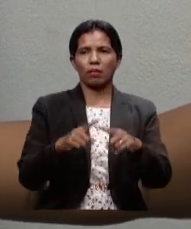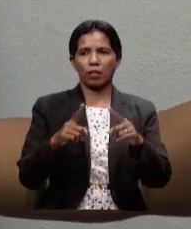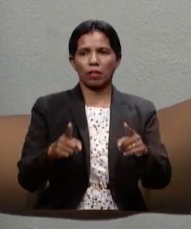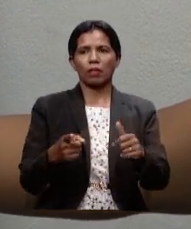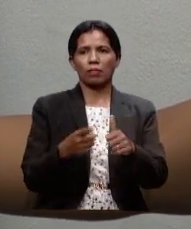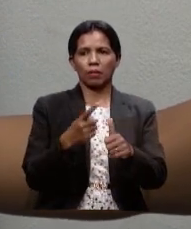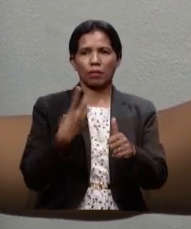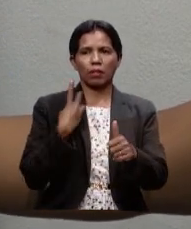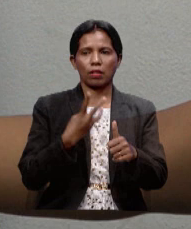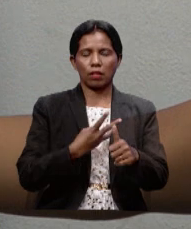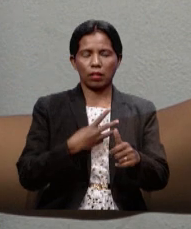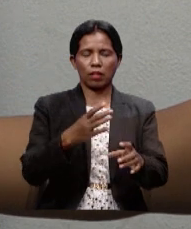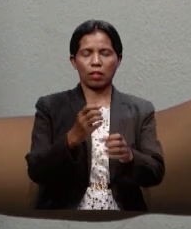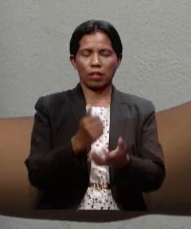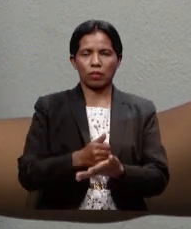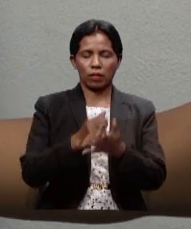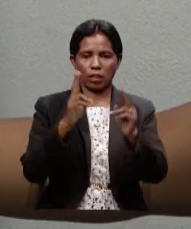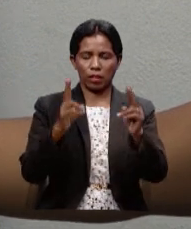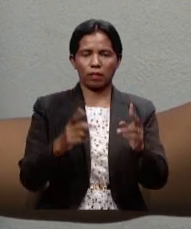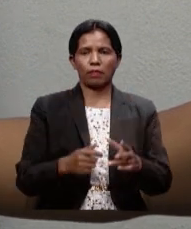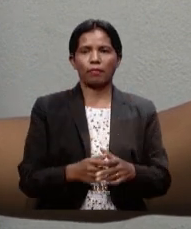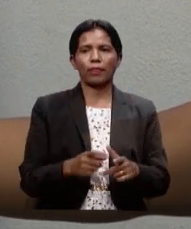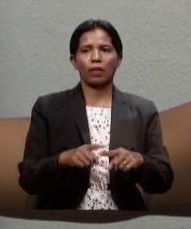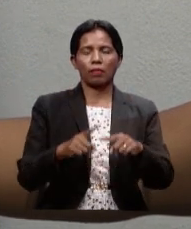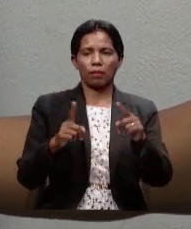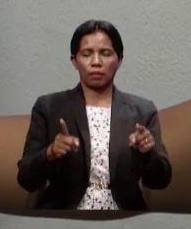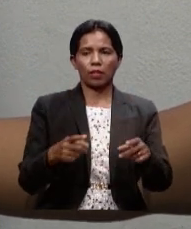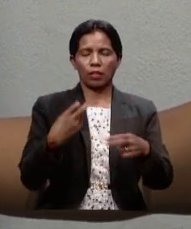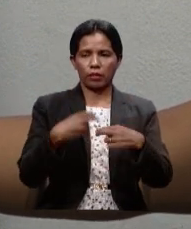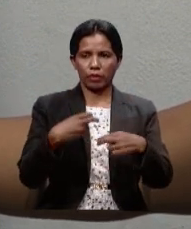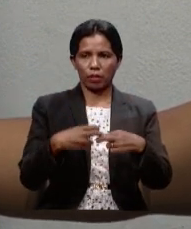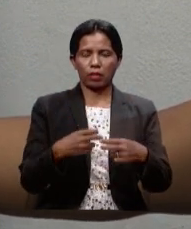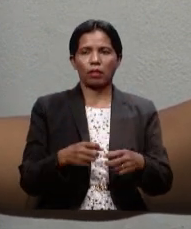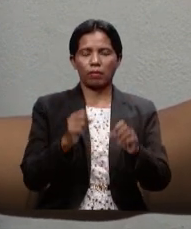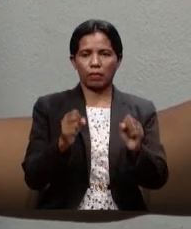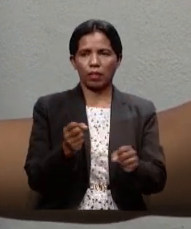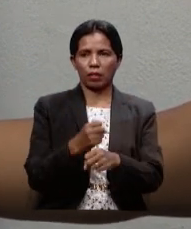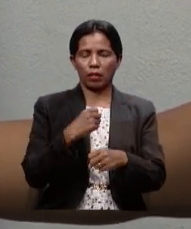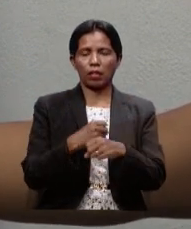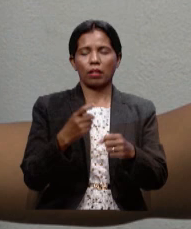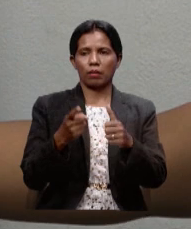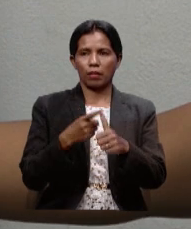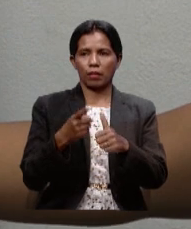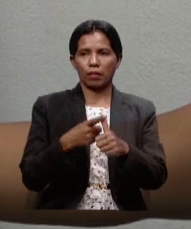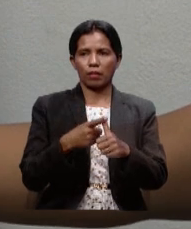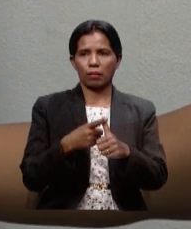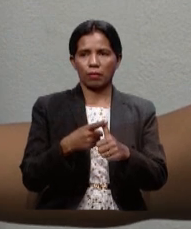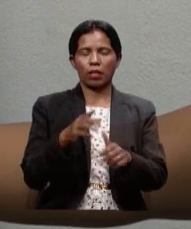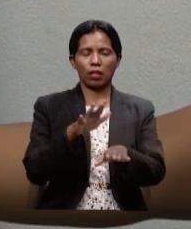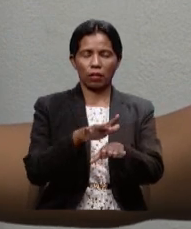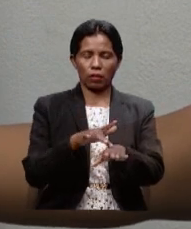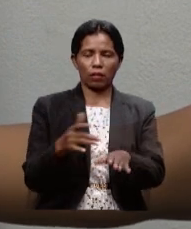primero ora sit halo resistesa ni taro no mas ya risku tamba bele halo primero ni bele halo infeksi fila